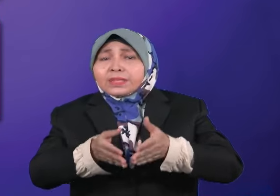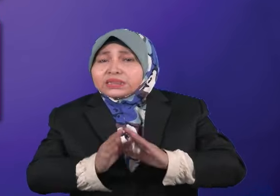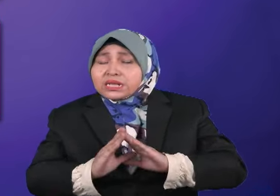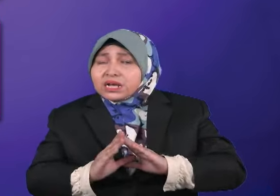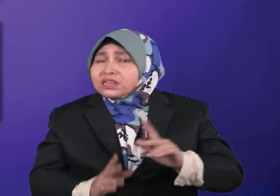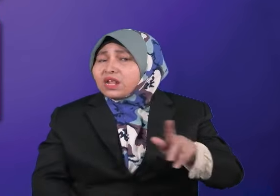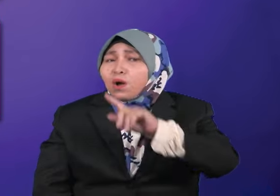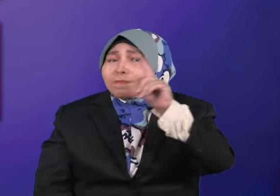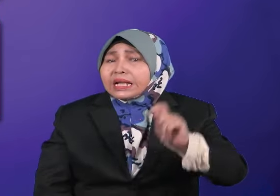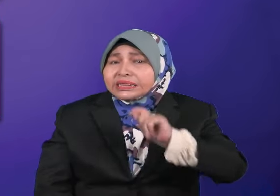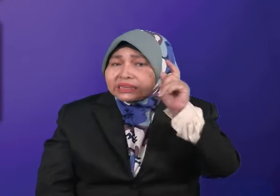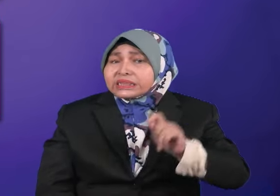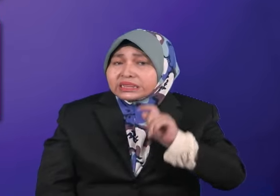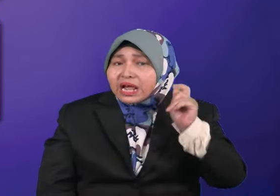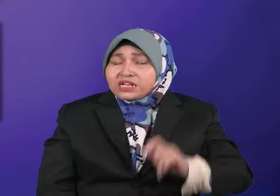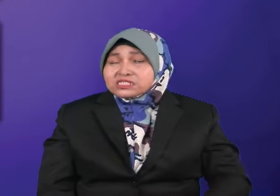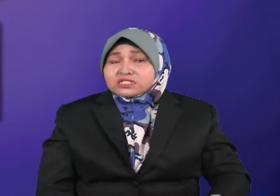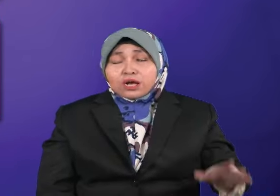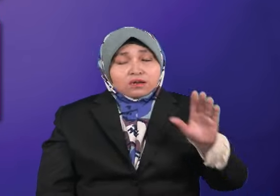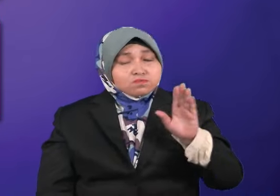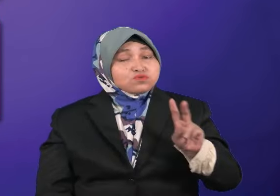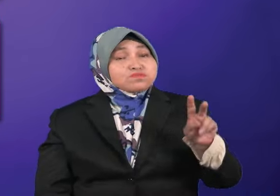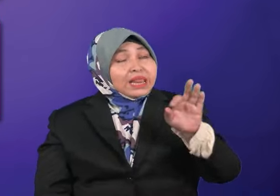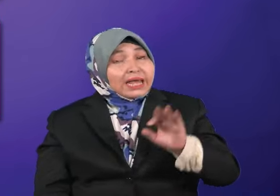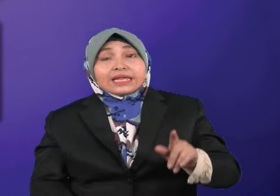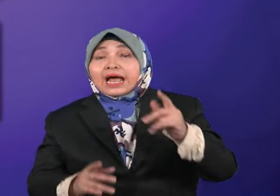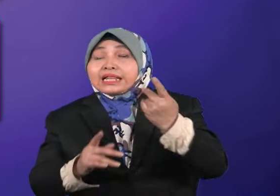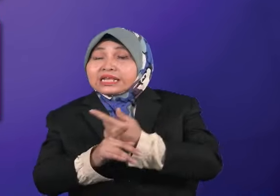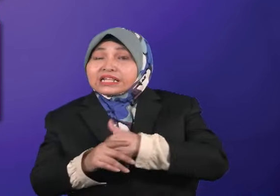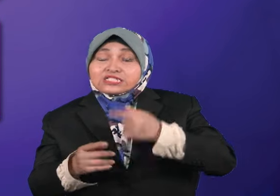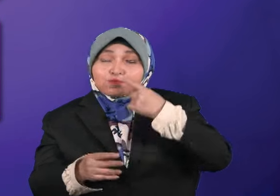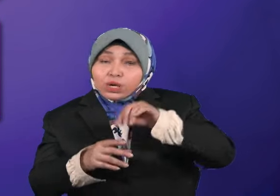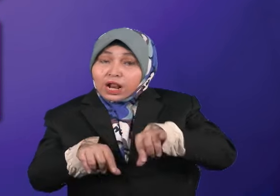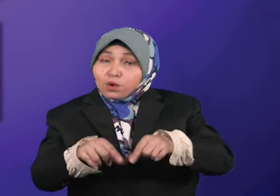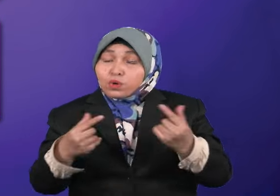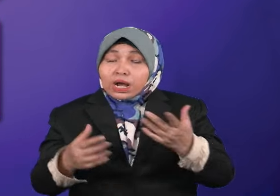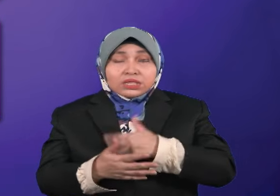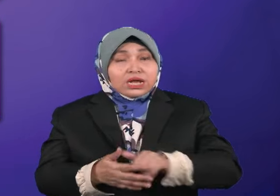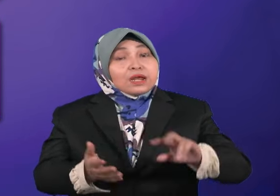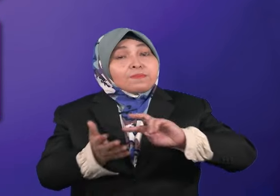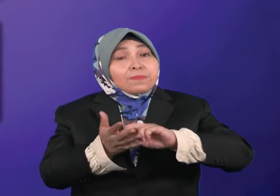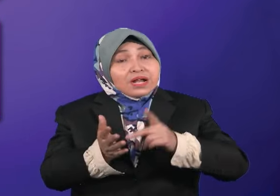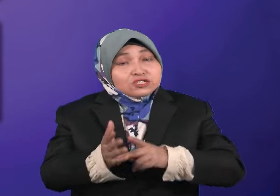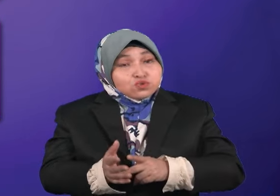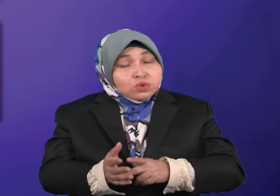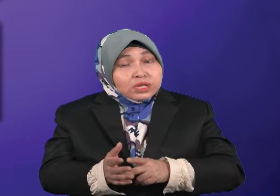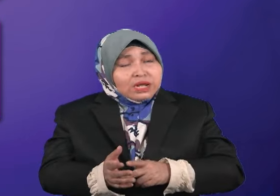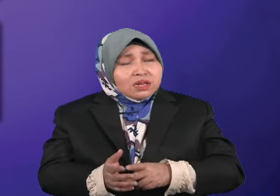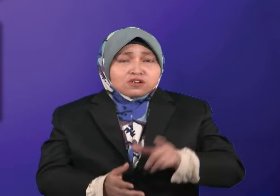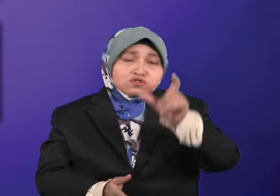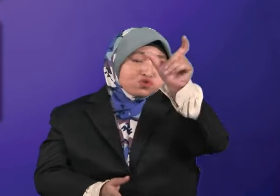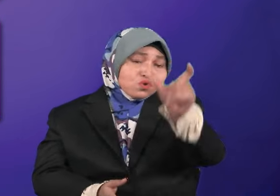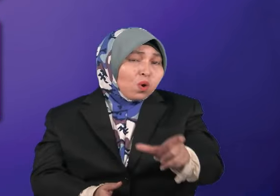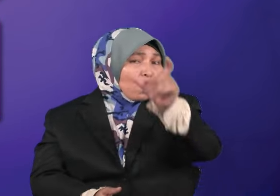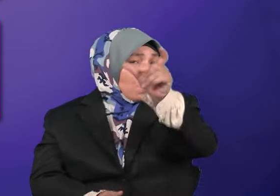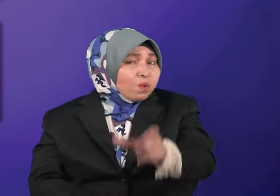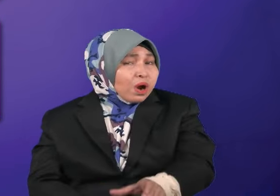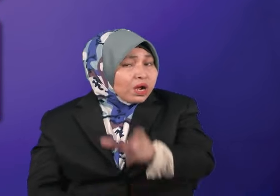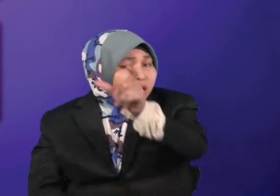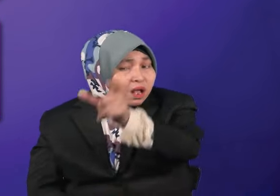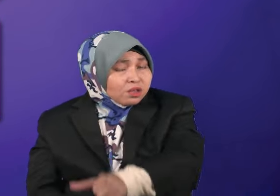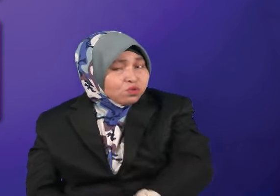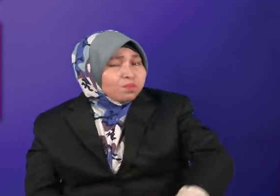bertanya, 129 kali disebut di dalam Al-Quran, dan ini memaksudkan ialah seorang itu bertanya